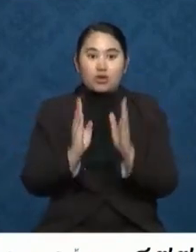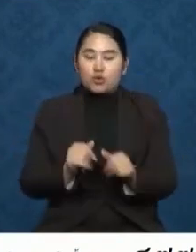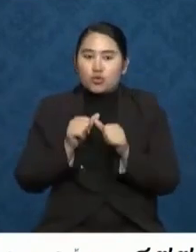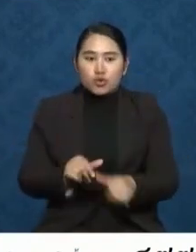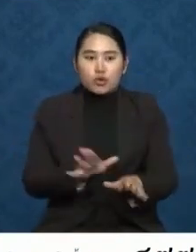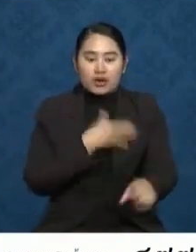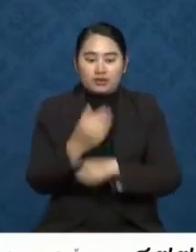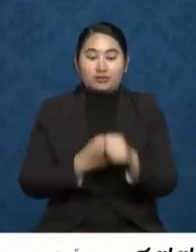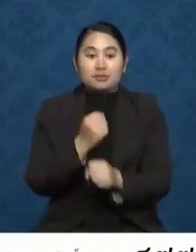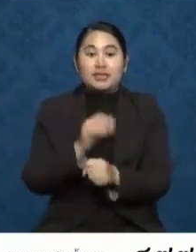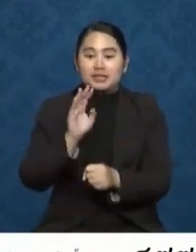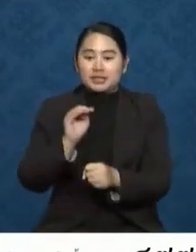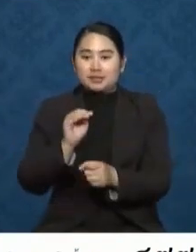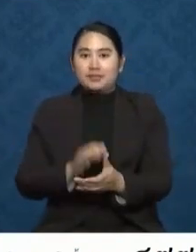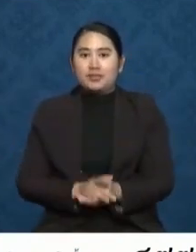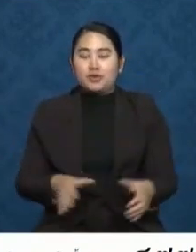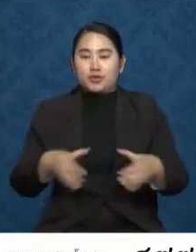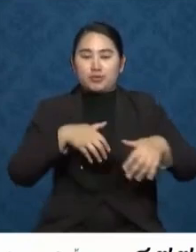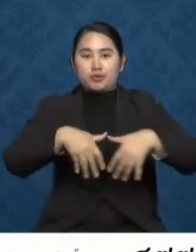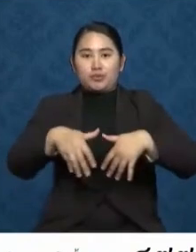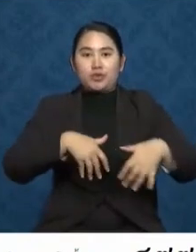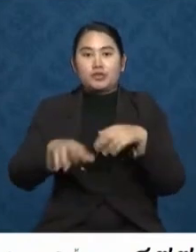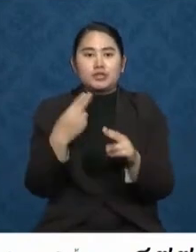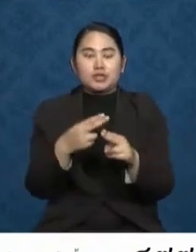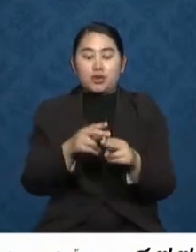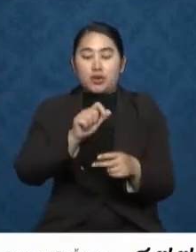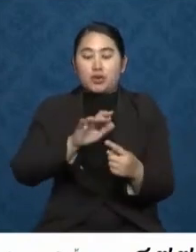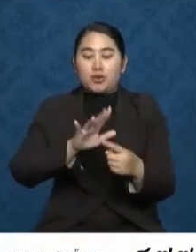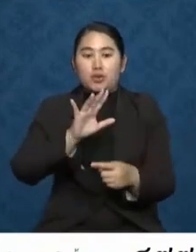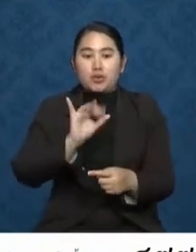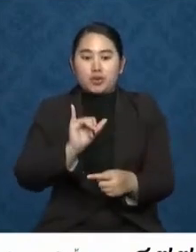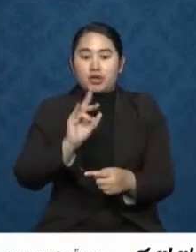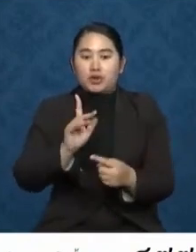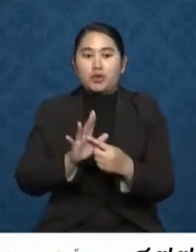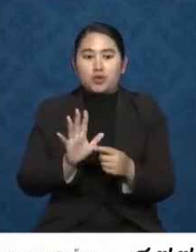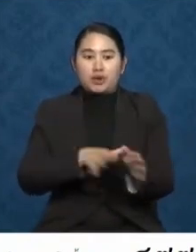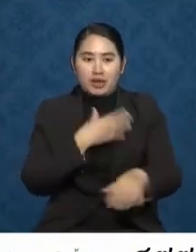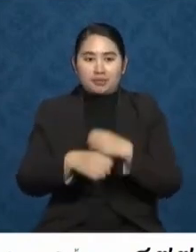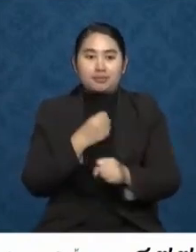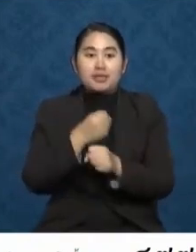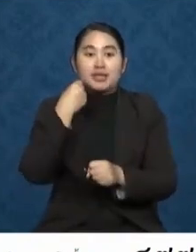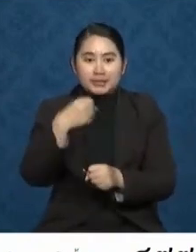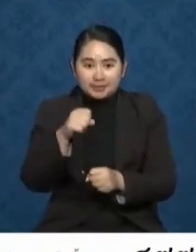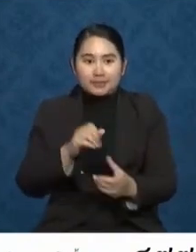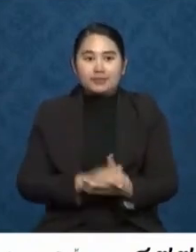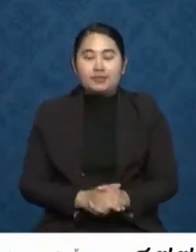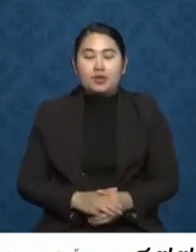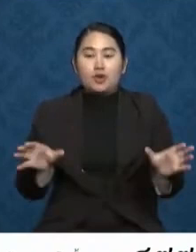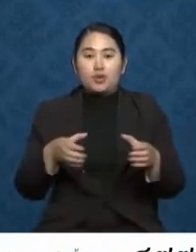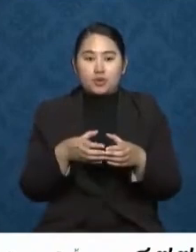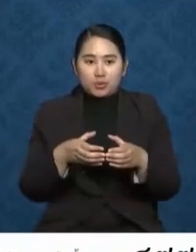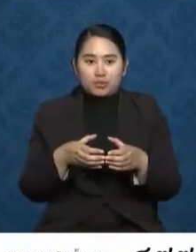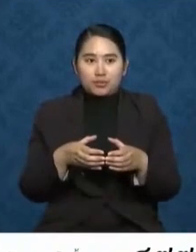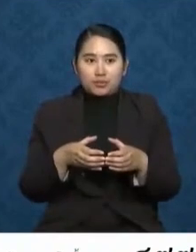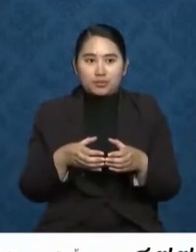ยมา40ปีพี่น้องชาวอุยกูร์ที่ถูกขังลืมอยู่ในสำนักงานตรวจคนเข้าเมือง10ปีพี่น้องชาวโรฮิงญาที่ห้